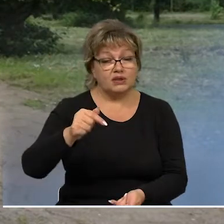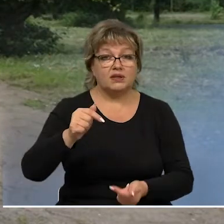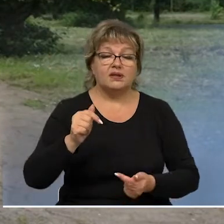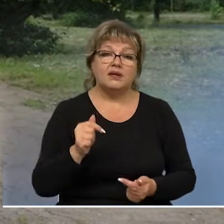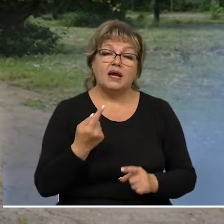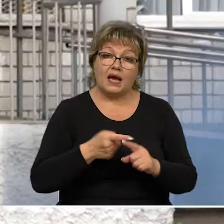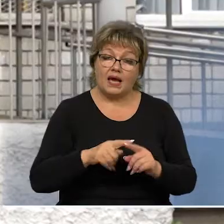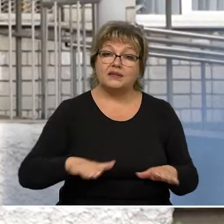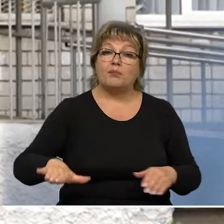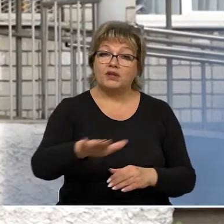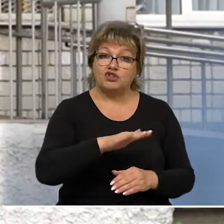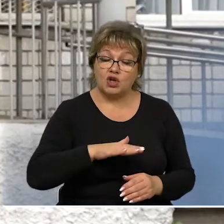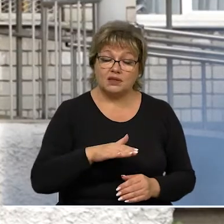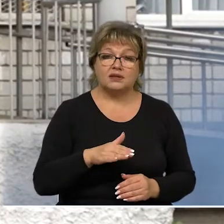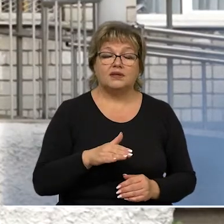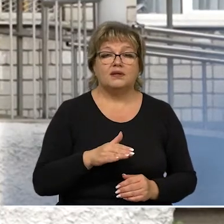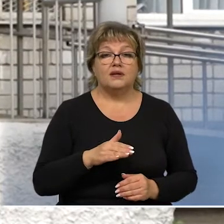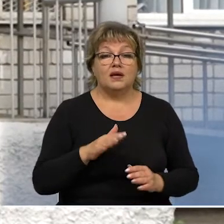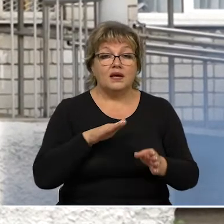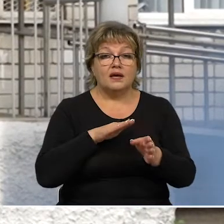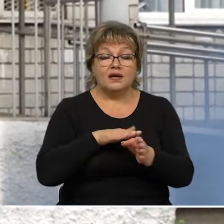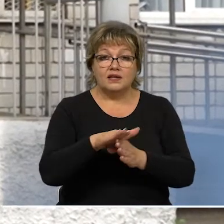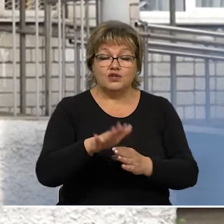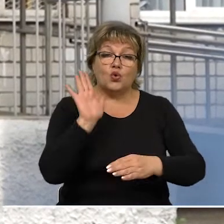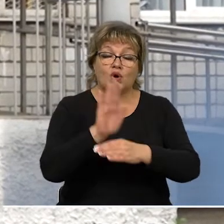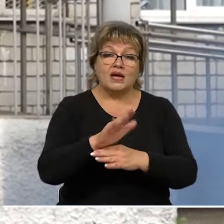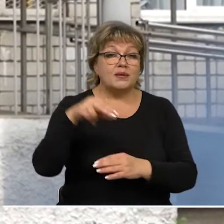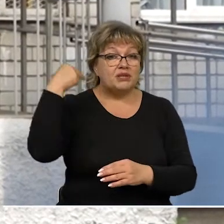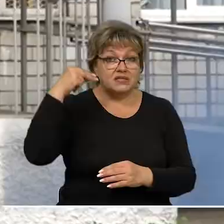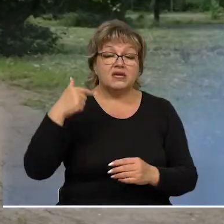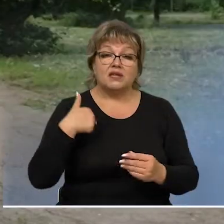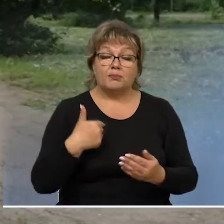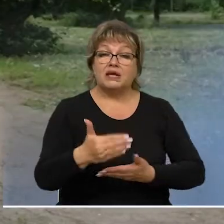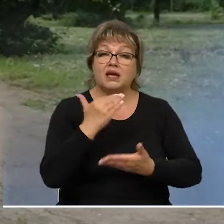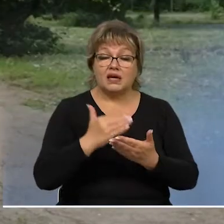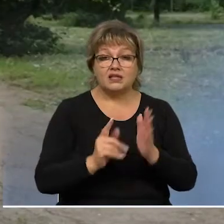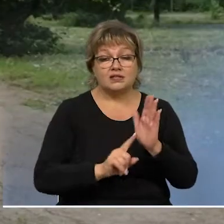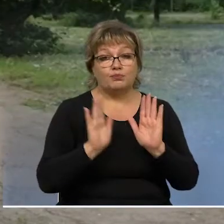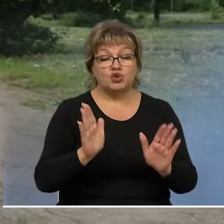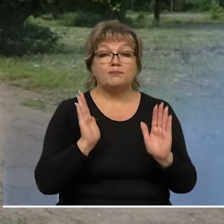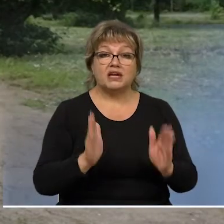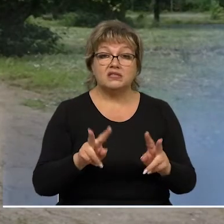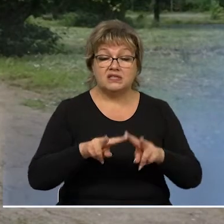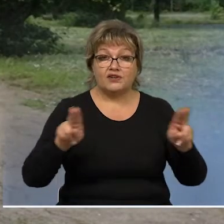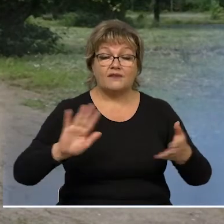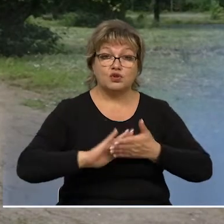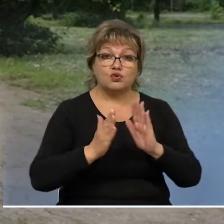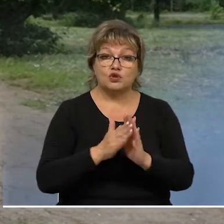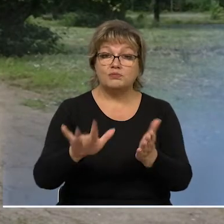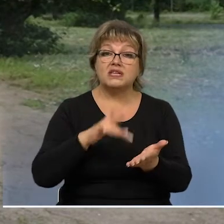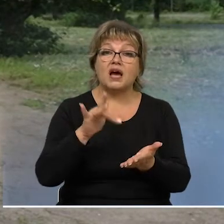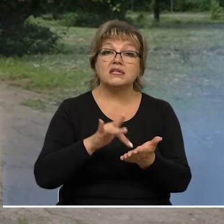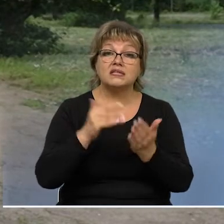которые достойны этой площадке реализуя указы президента наконец-то мы будем находиться в